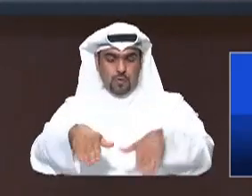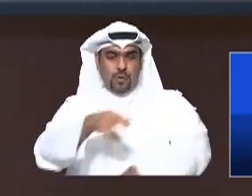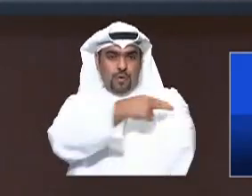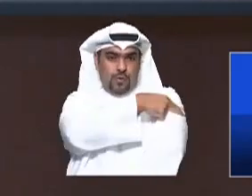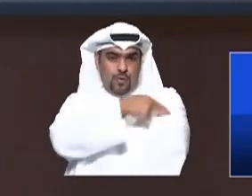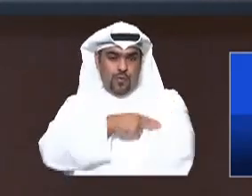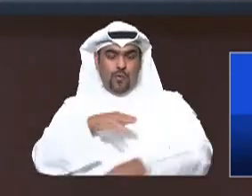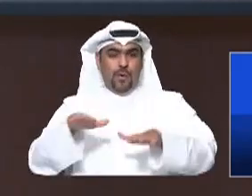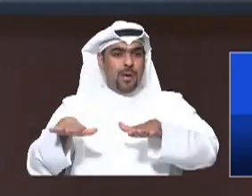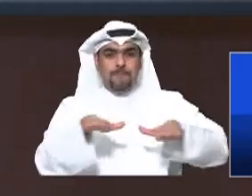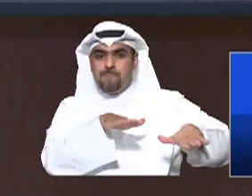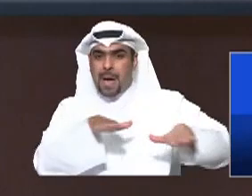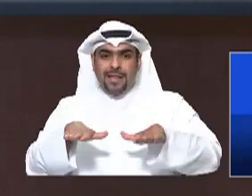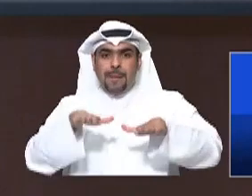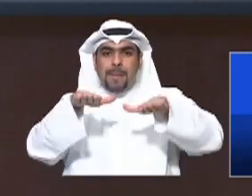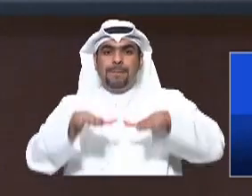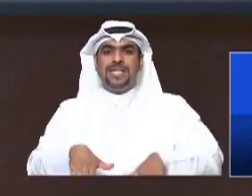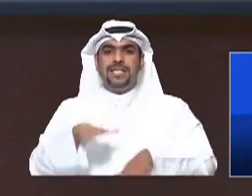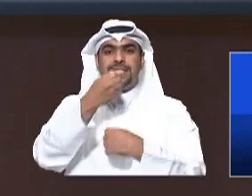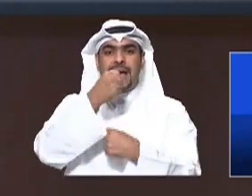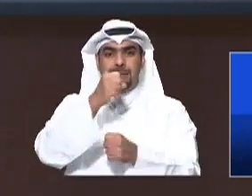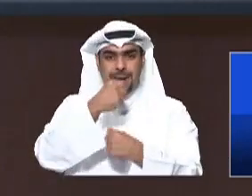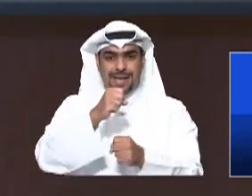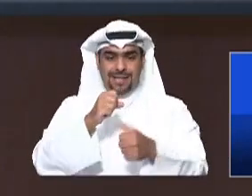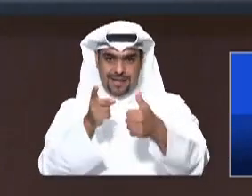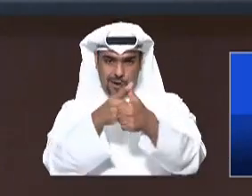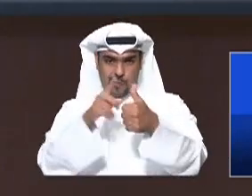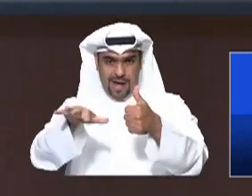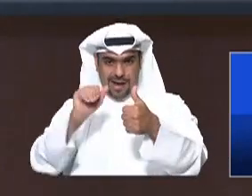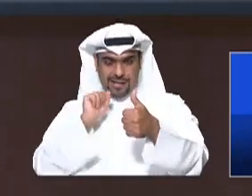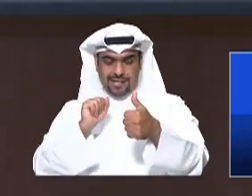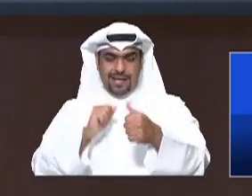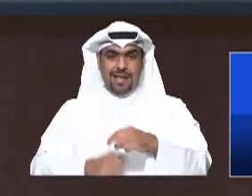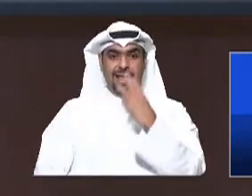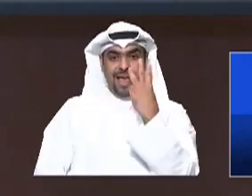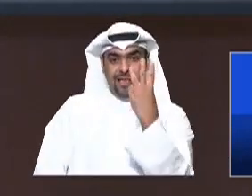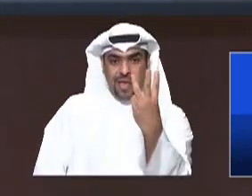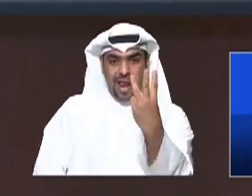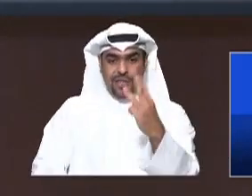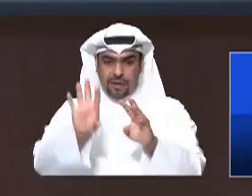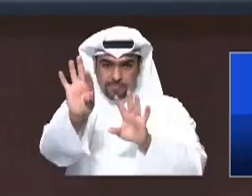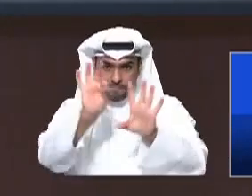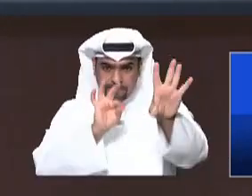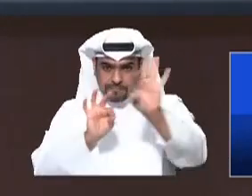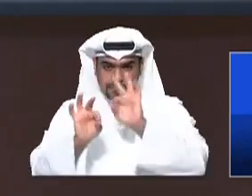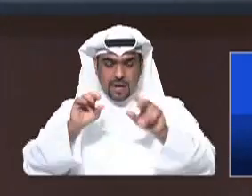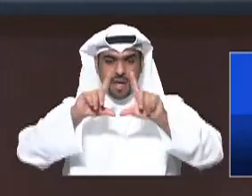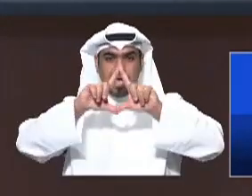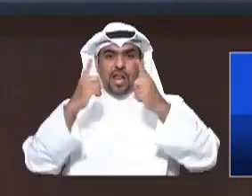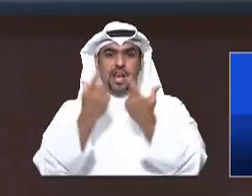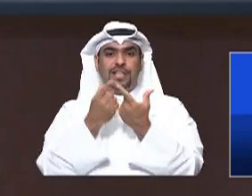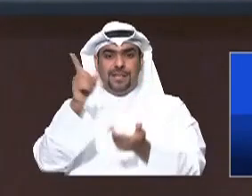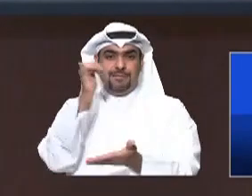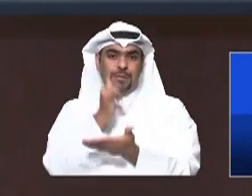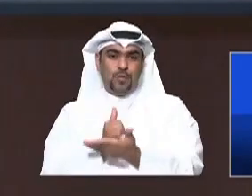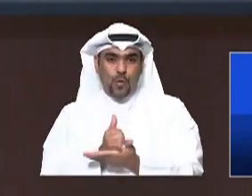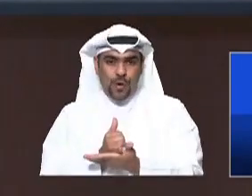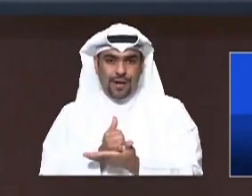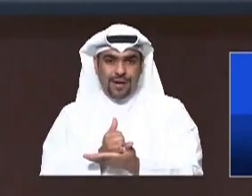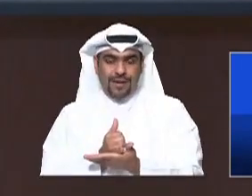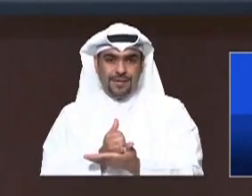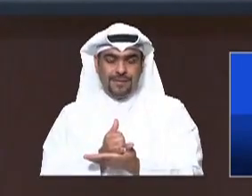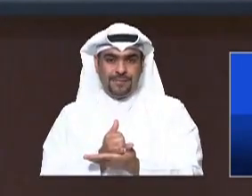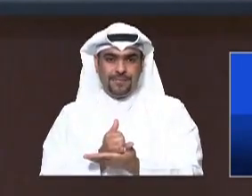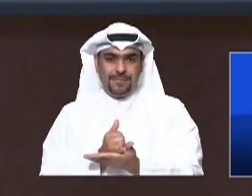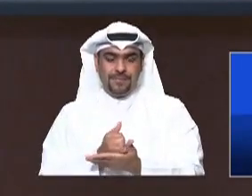وتم اختيار أيضا 3 أعضاء من المجلس في جلسة اليوم كأعضاء في لجنة المختارين. وبشكل عام